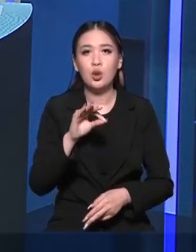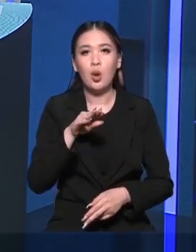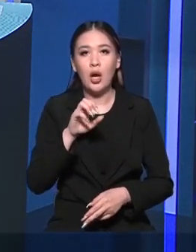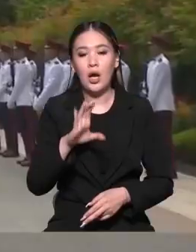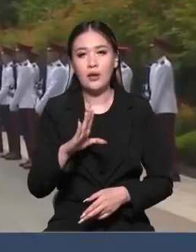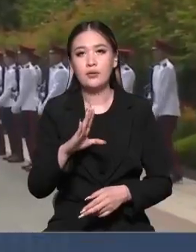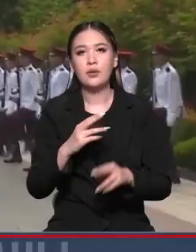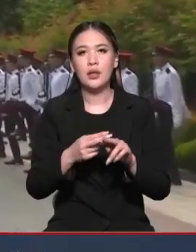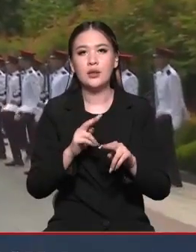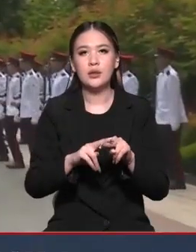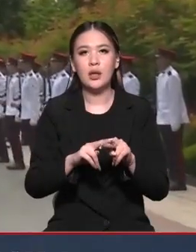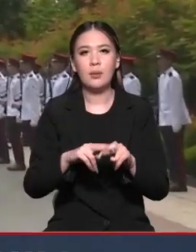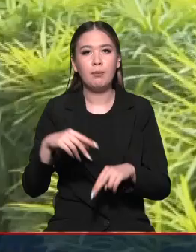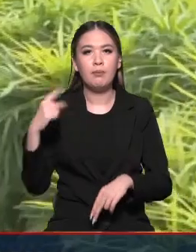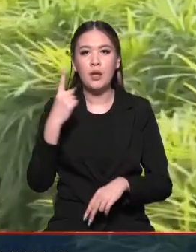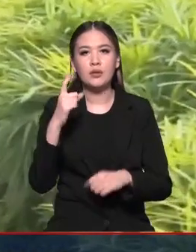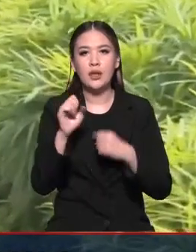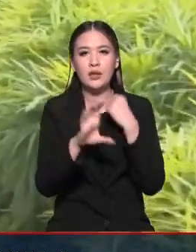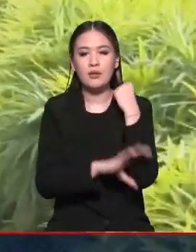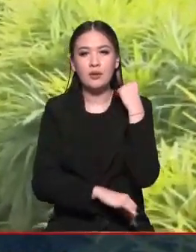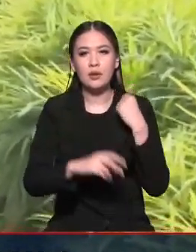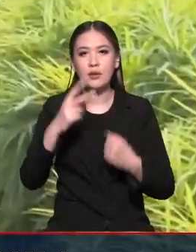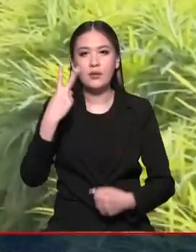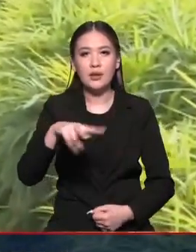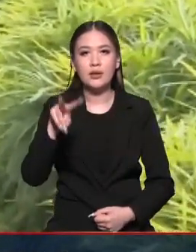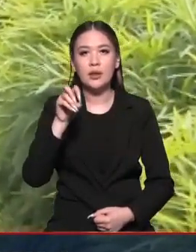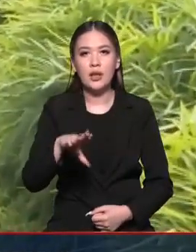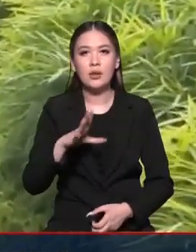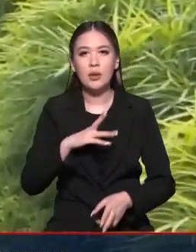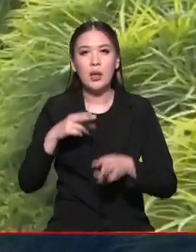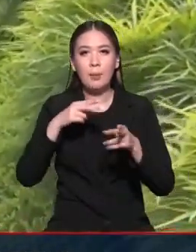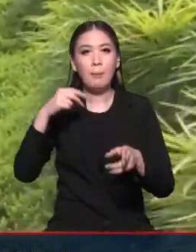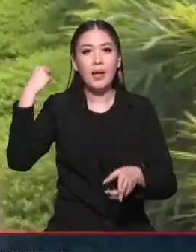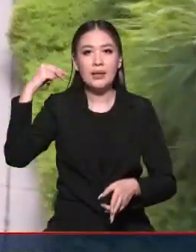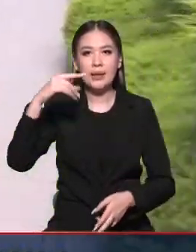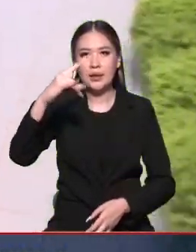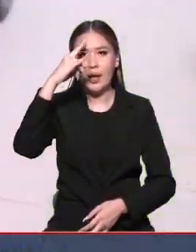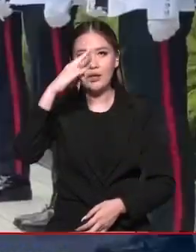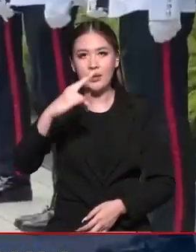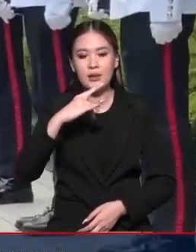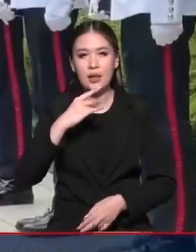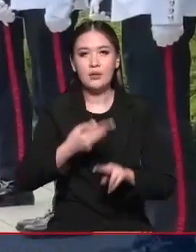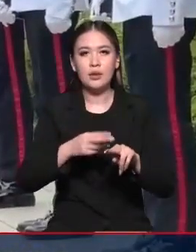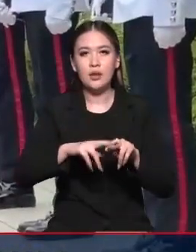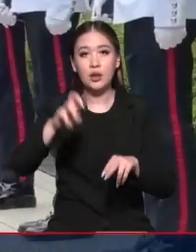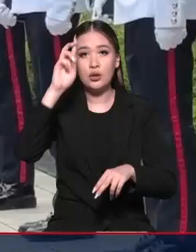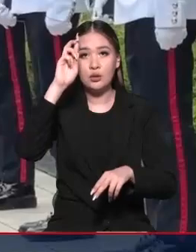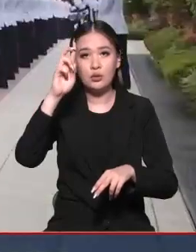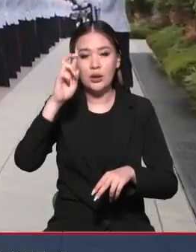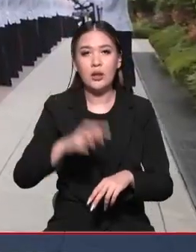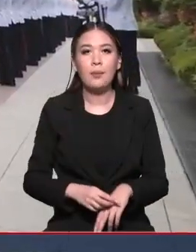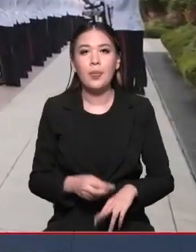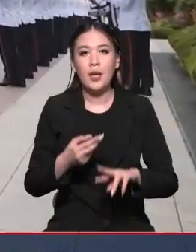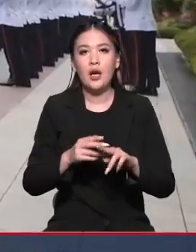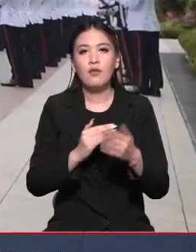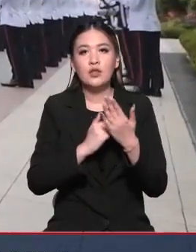не назвать ведь это первый за последние 20 лет визит президента Казахстана в эту страну поэтому встречали высокого гостя